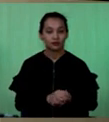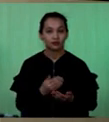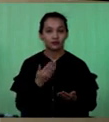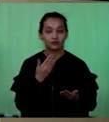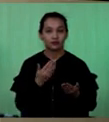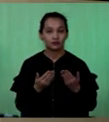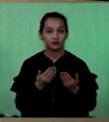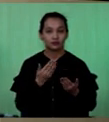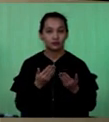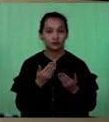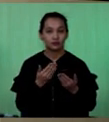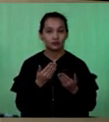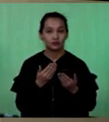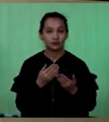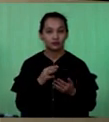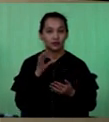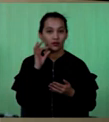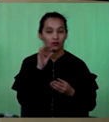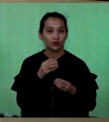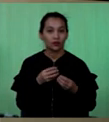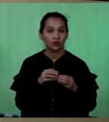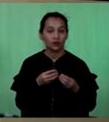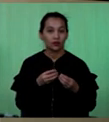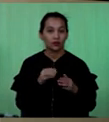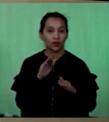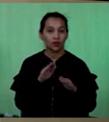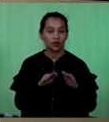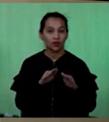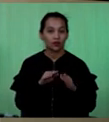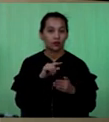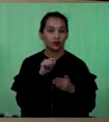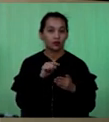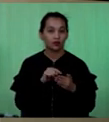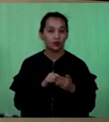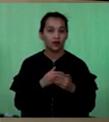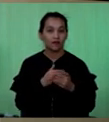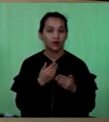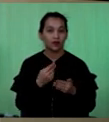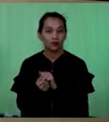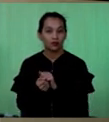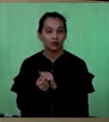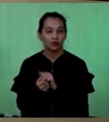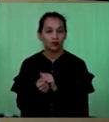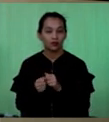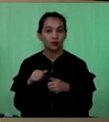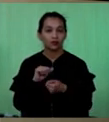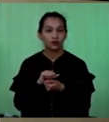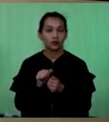Agarda o'rikning massasi noma'lum bo'lsa, men avval ikkinchi palladagi